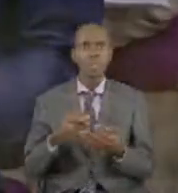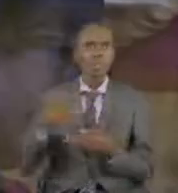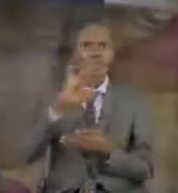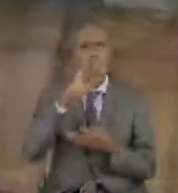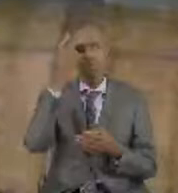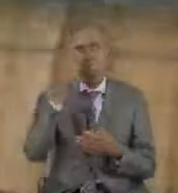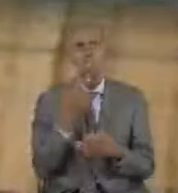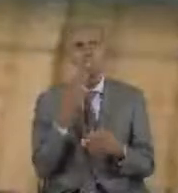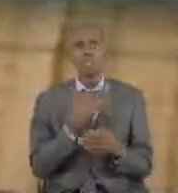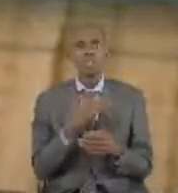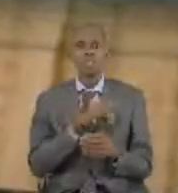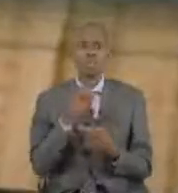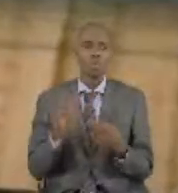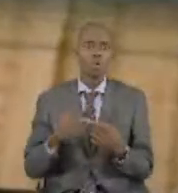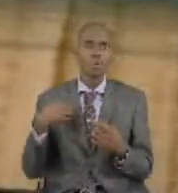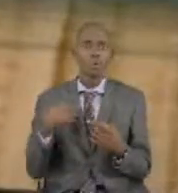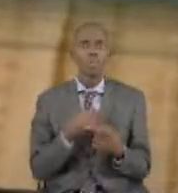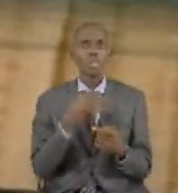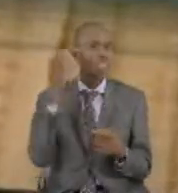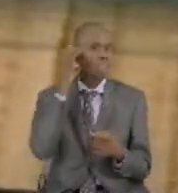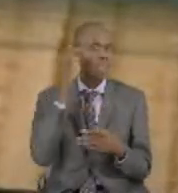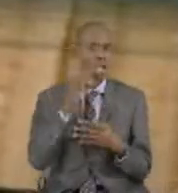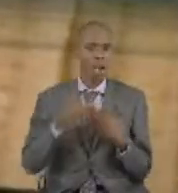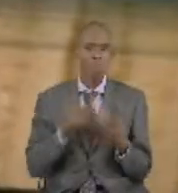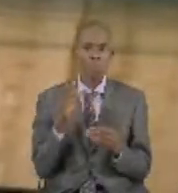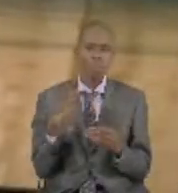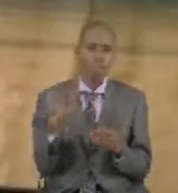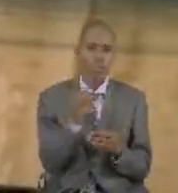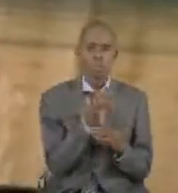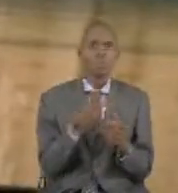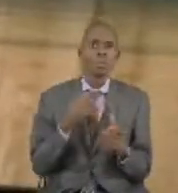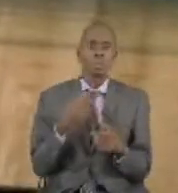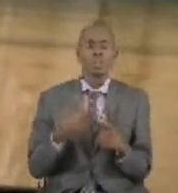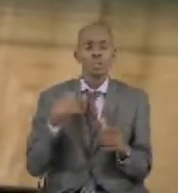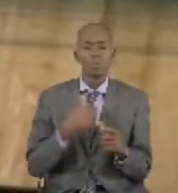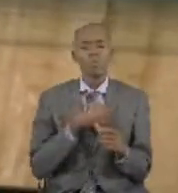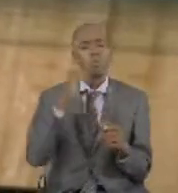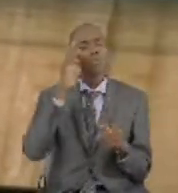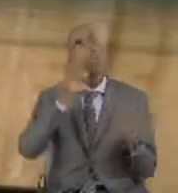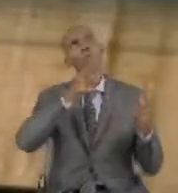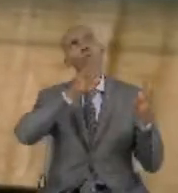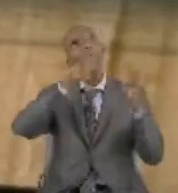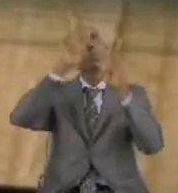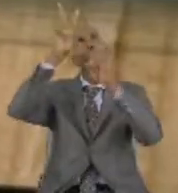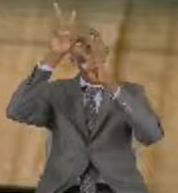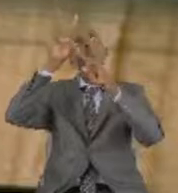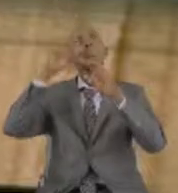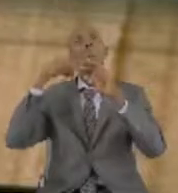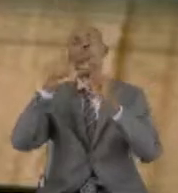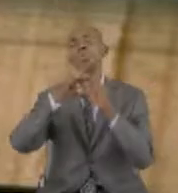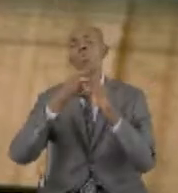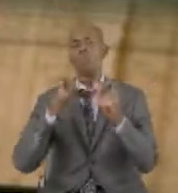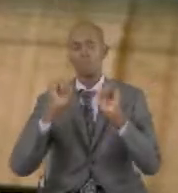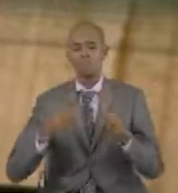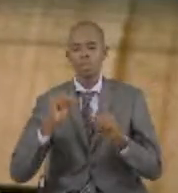spirituels, lorsque nous entendrons parler de vous, alors, lorsque nous regardons vers Dieu, nous